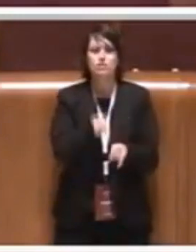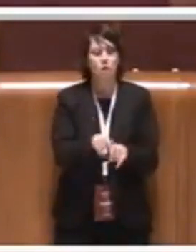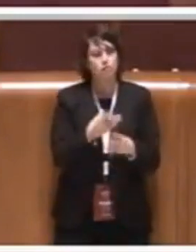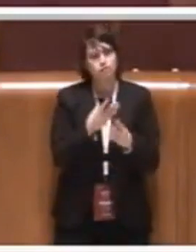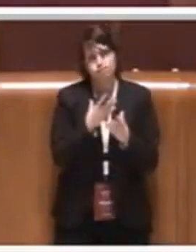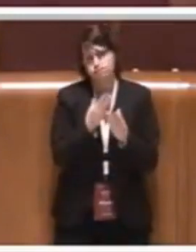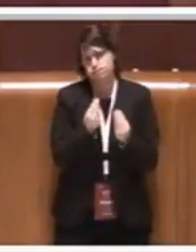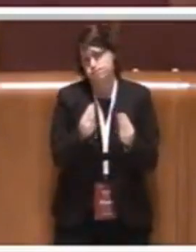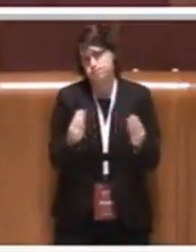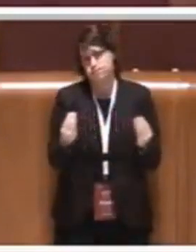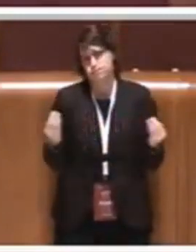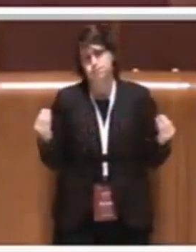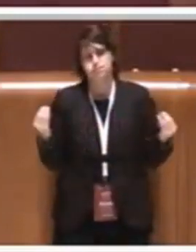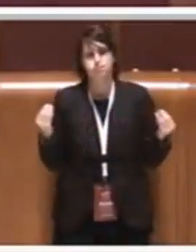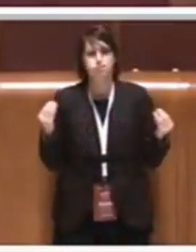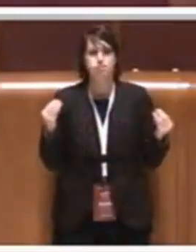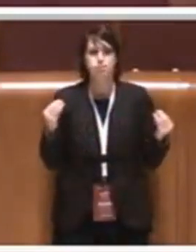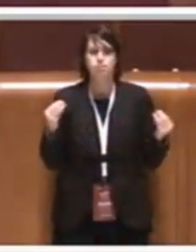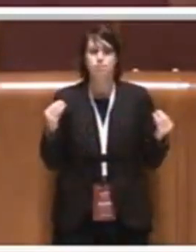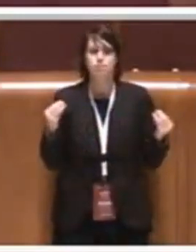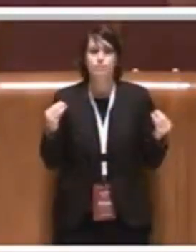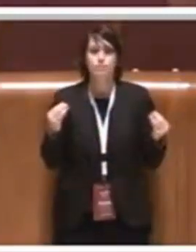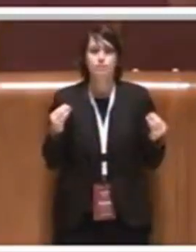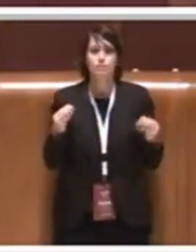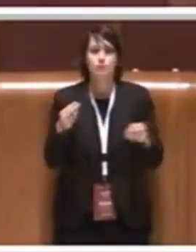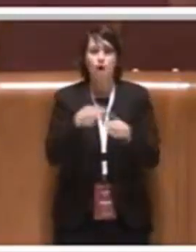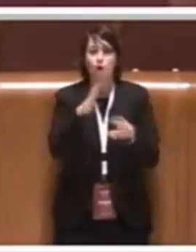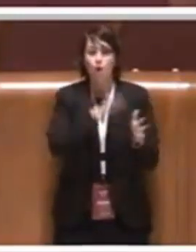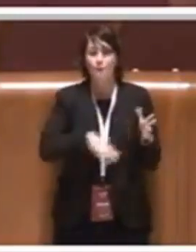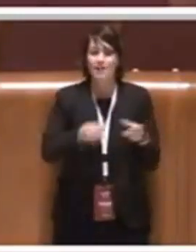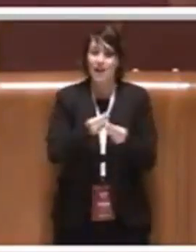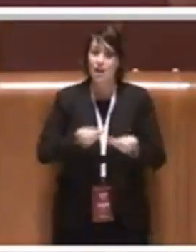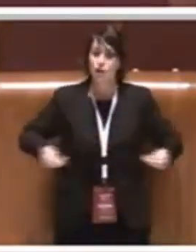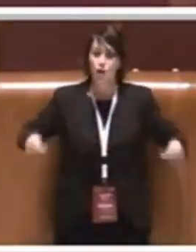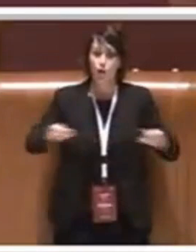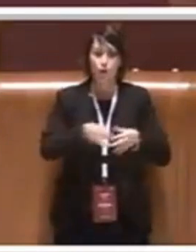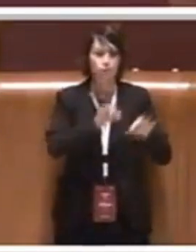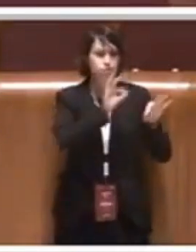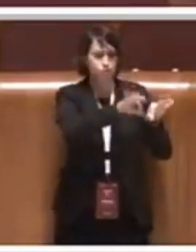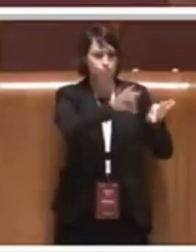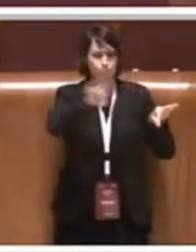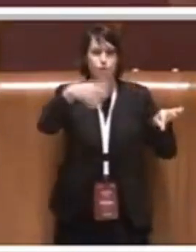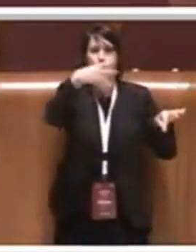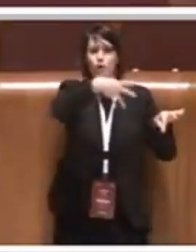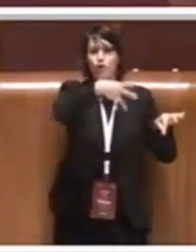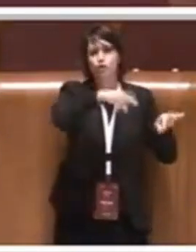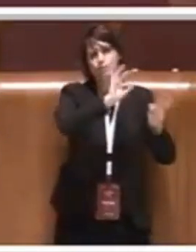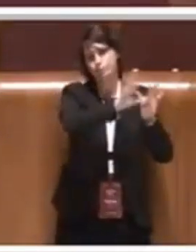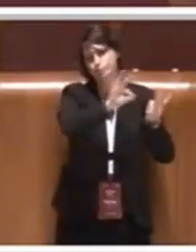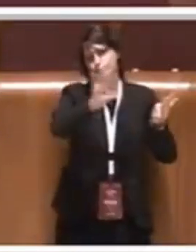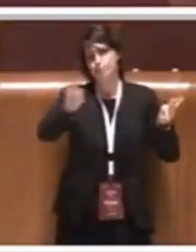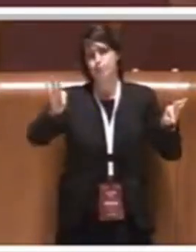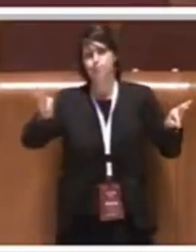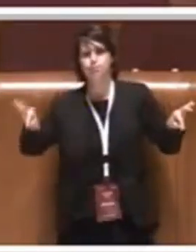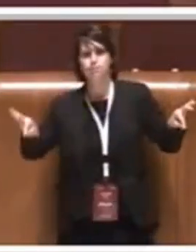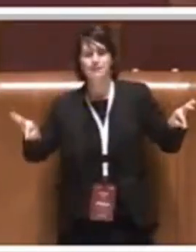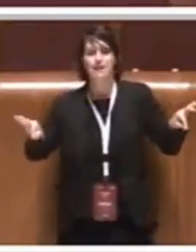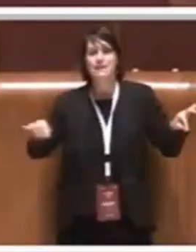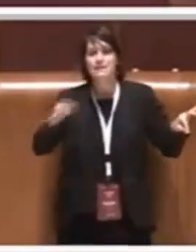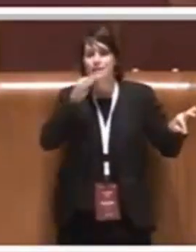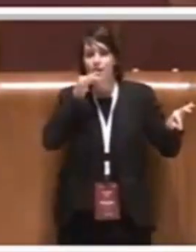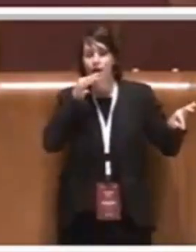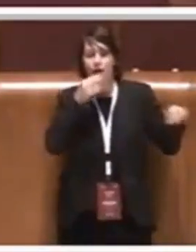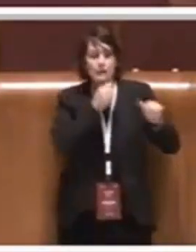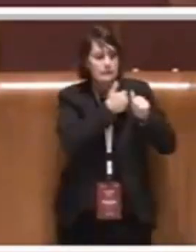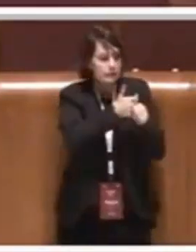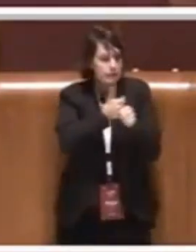sono distribuite in tutto il territorio del Comune di Roma, in tutti i municipi e spesso si fa fatica a seguirne